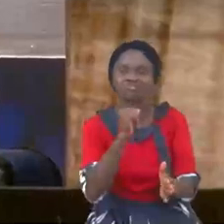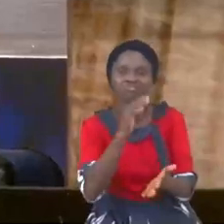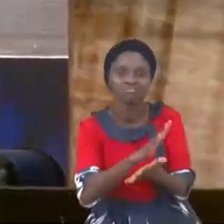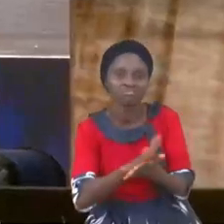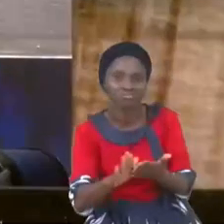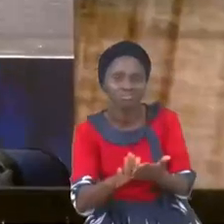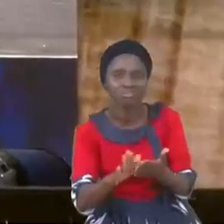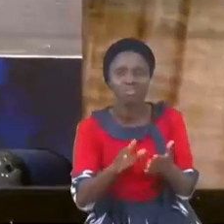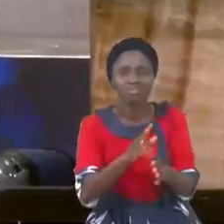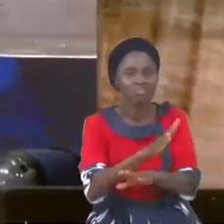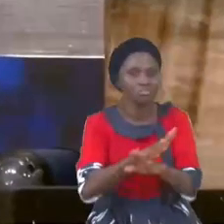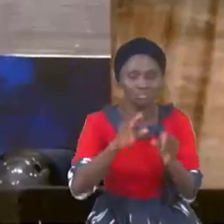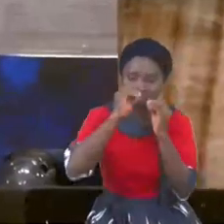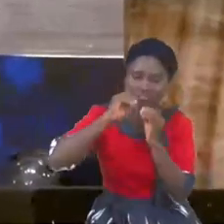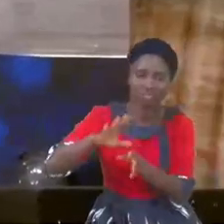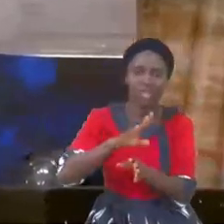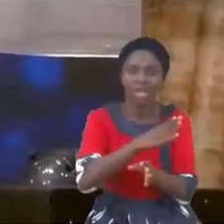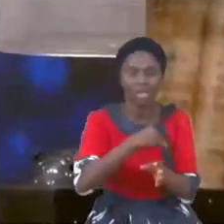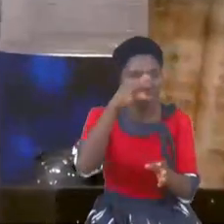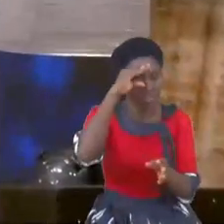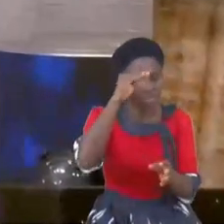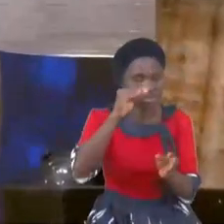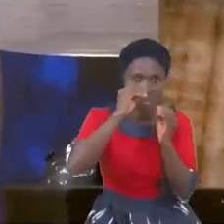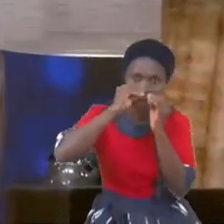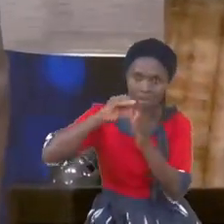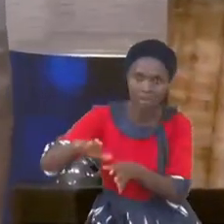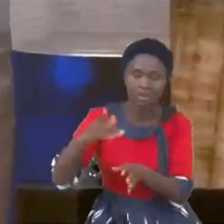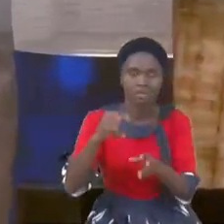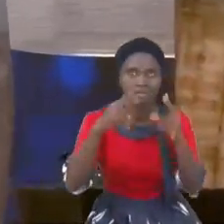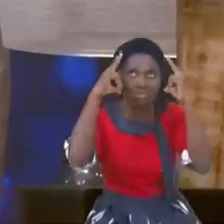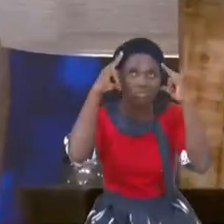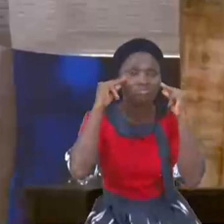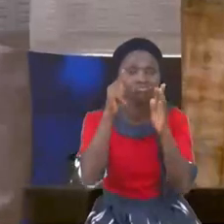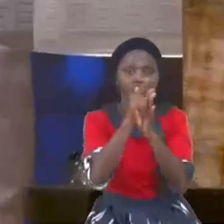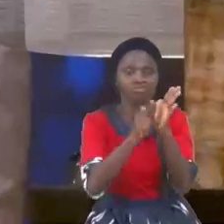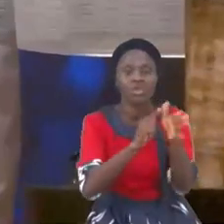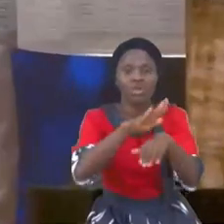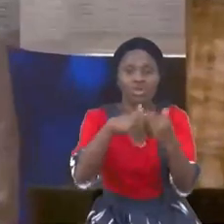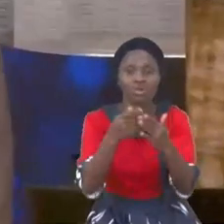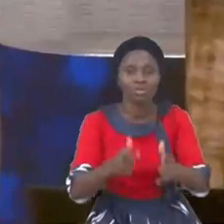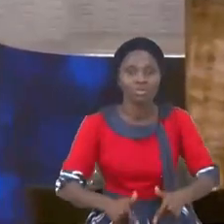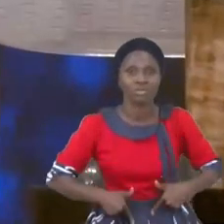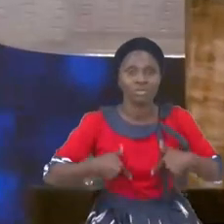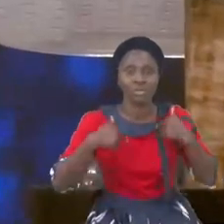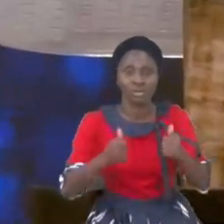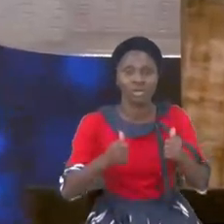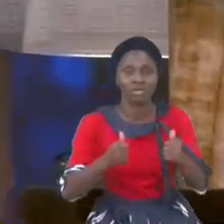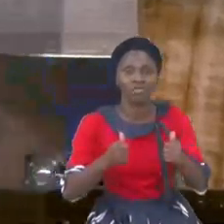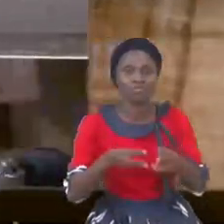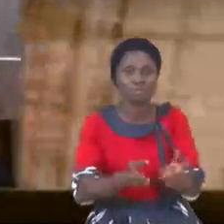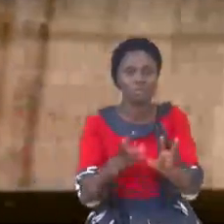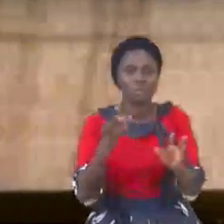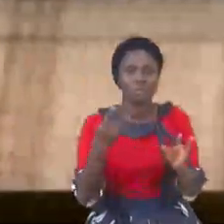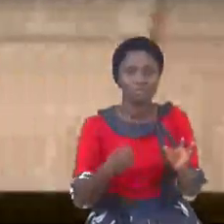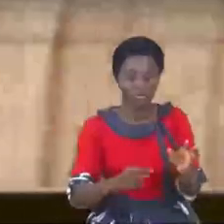la loi mosaïque, il a abandonné tout le style de vie des circoncis. C'est ce qu'il voudrait dire